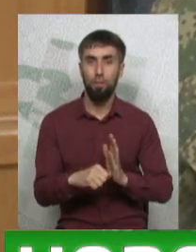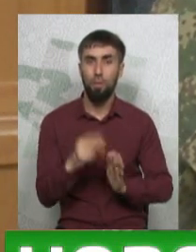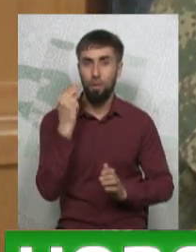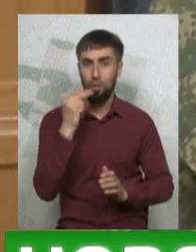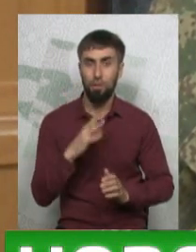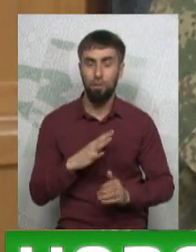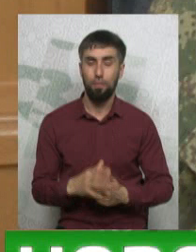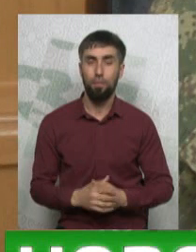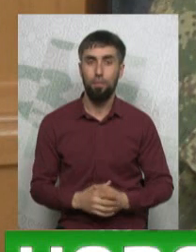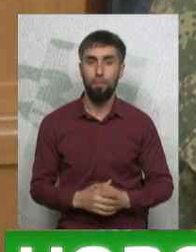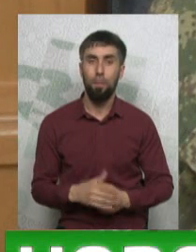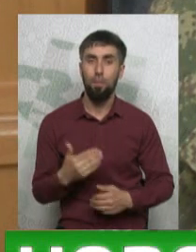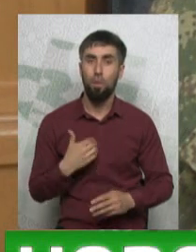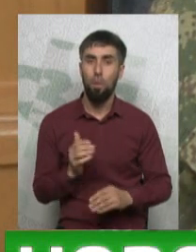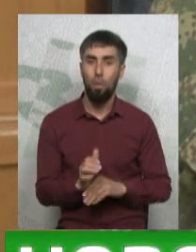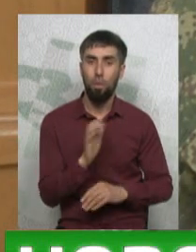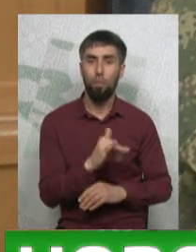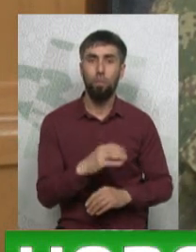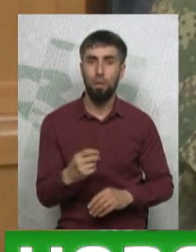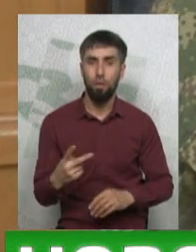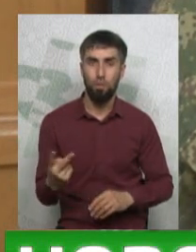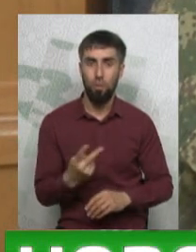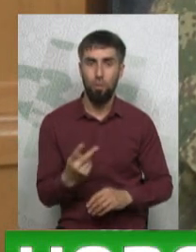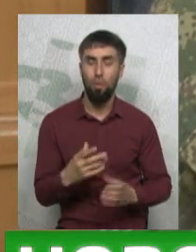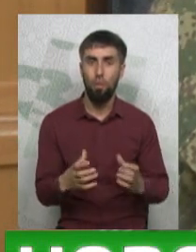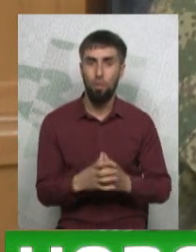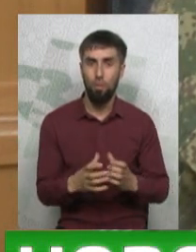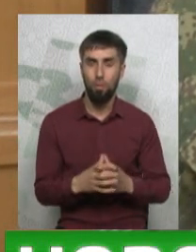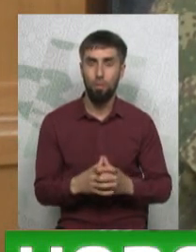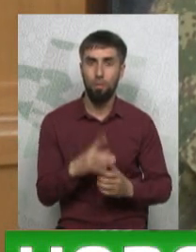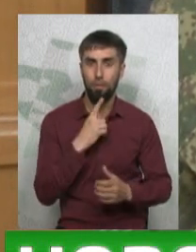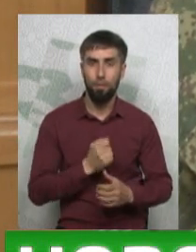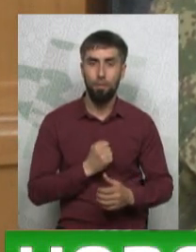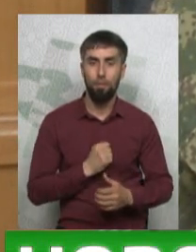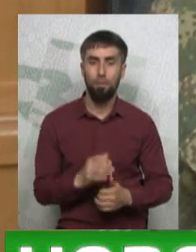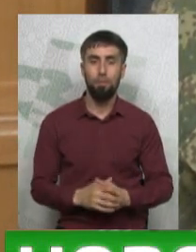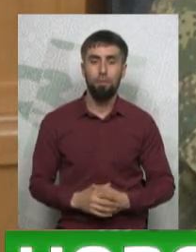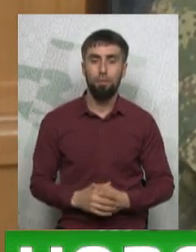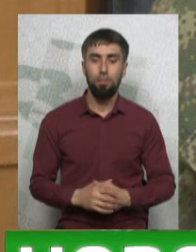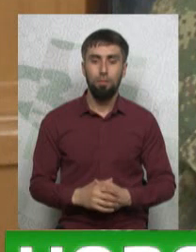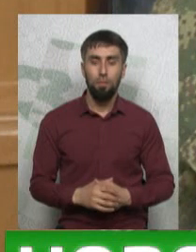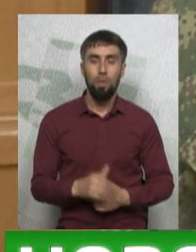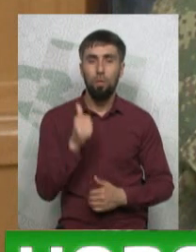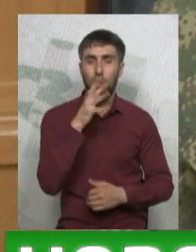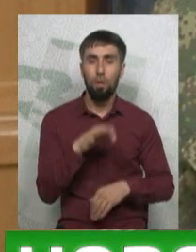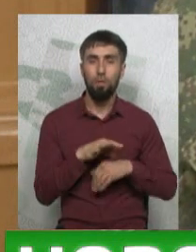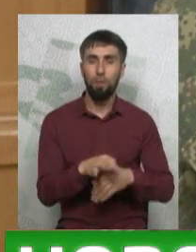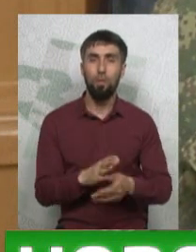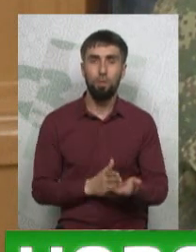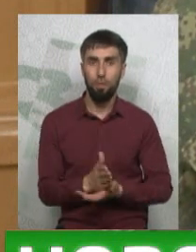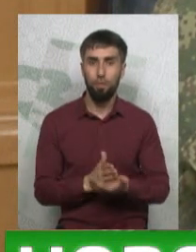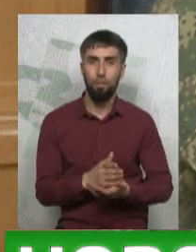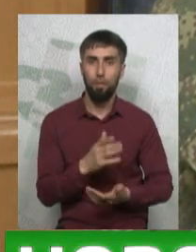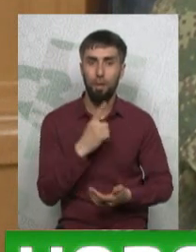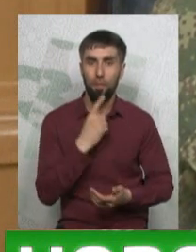числа мы отправили уже вторую группу призывников, которые пошли служить